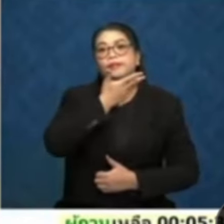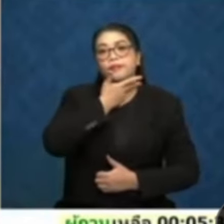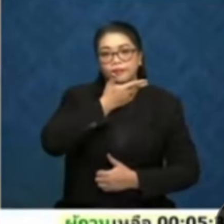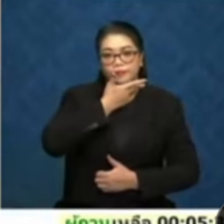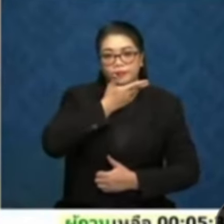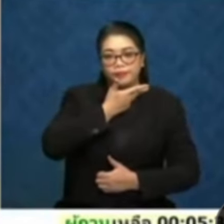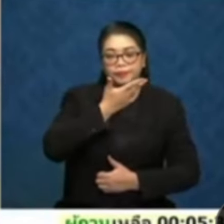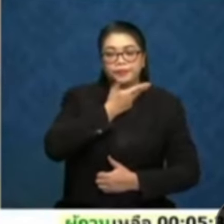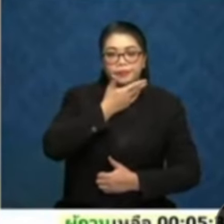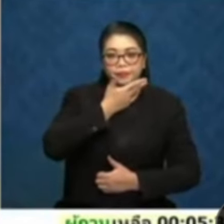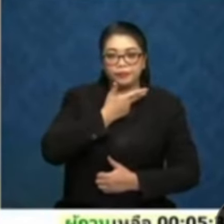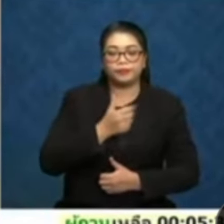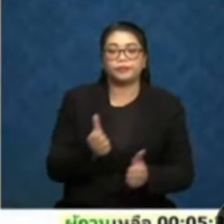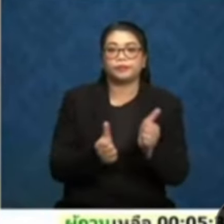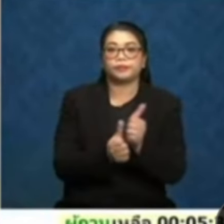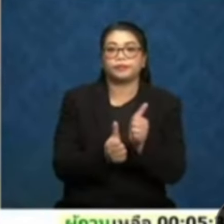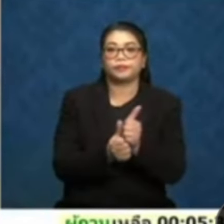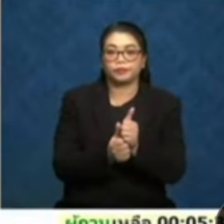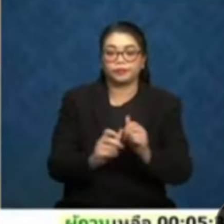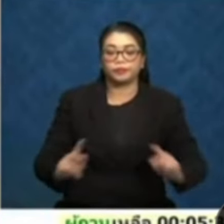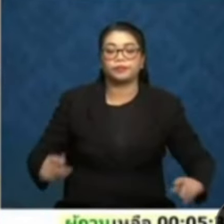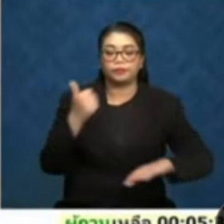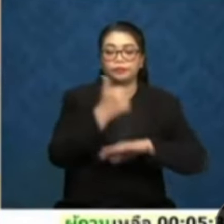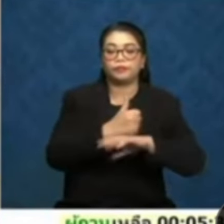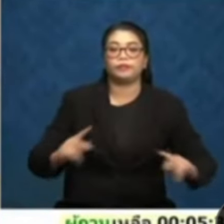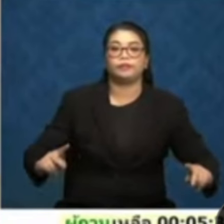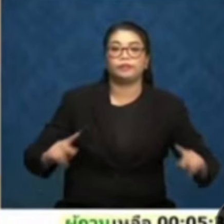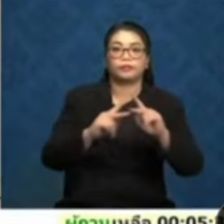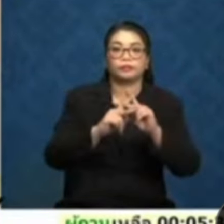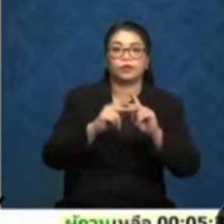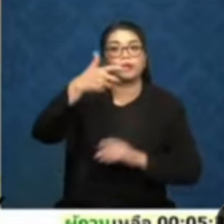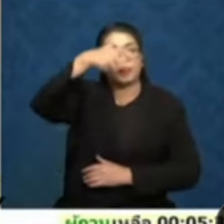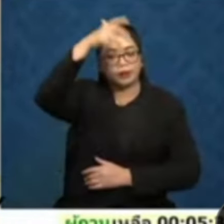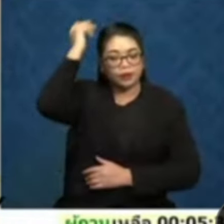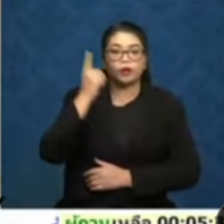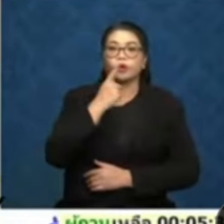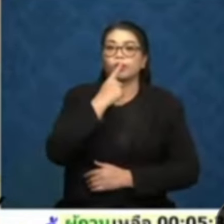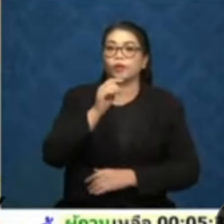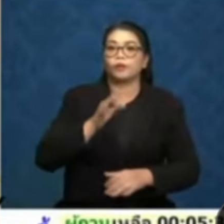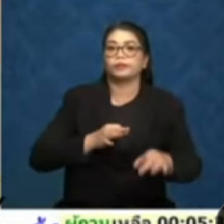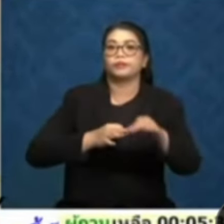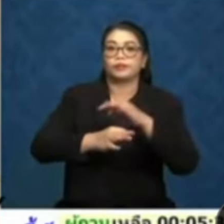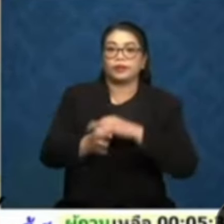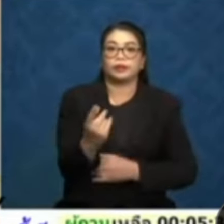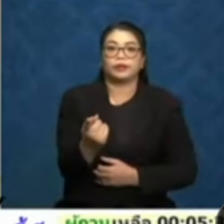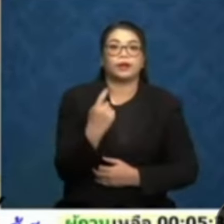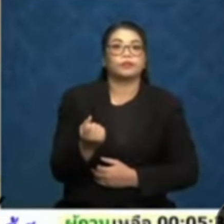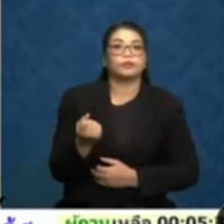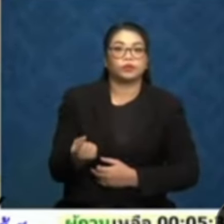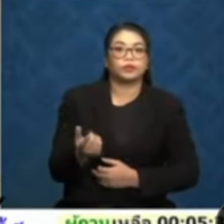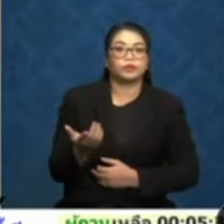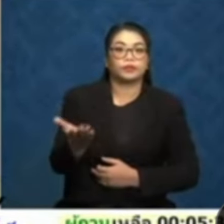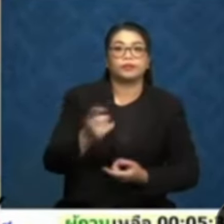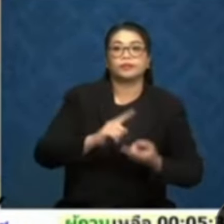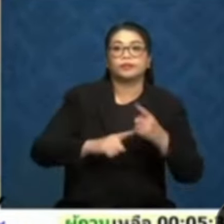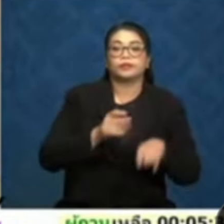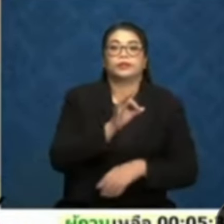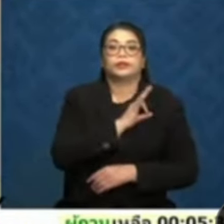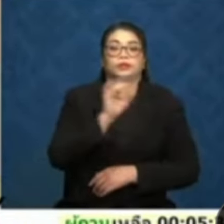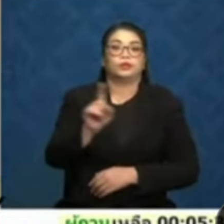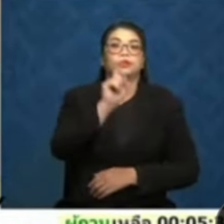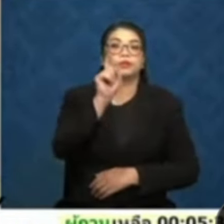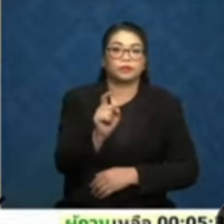ท่านรัฐมนตรีว่าการกระทรวงมหาดไทยให้ได้มาตอบกระทู้ถามสดจากทางท่านเพื่อนสมาชิกนะ